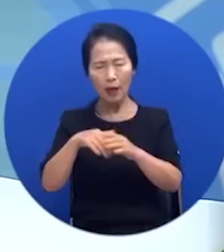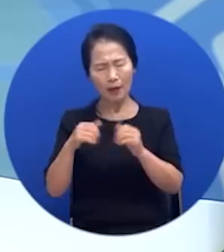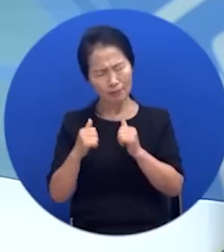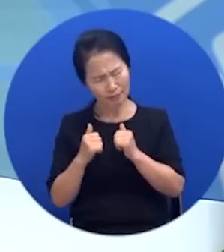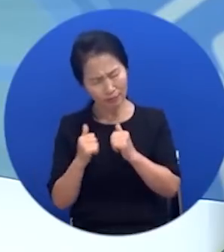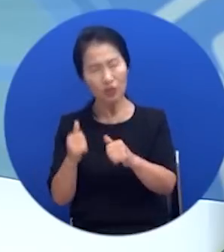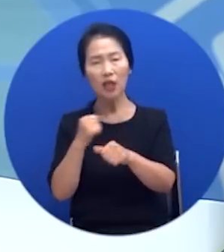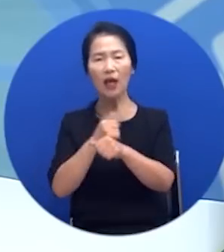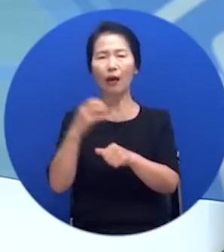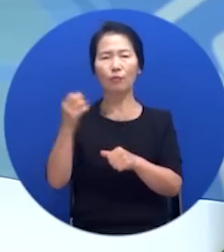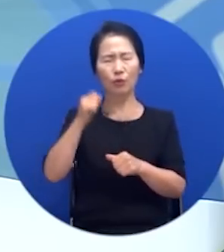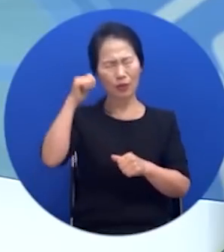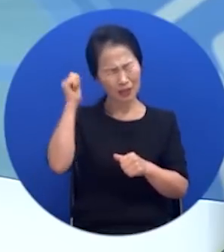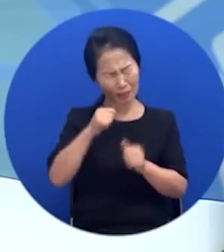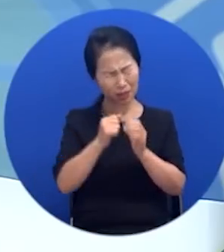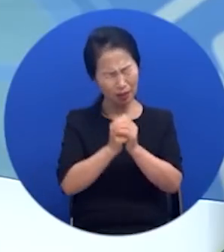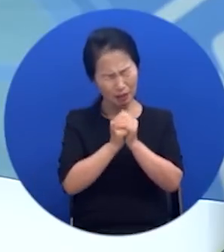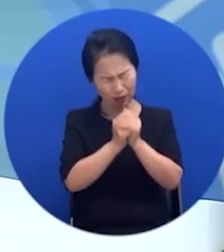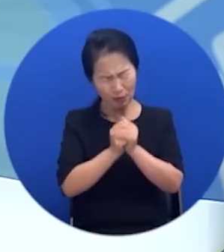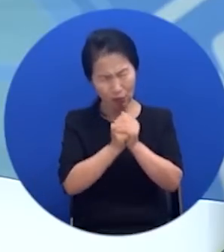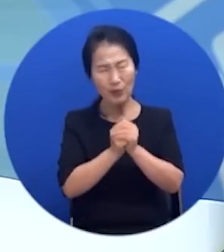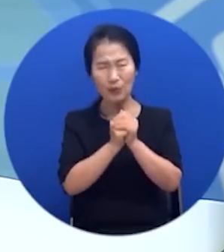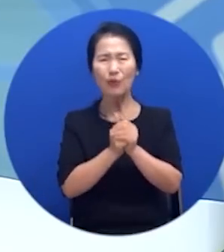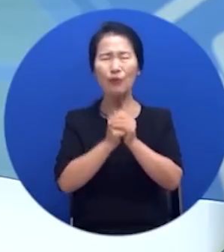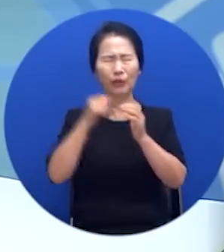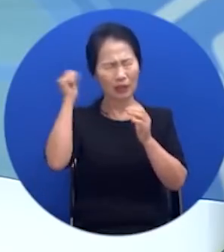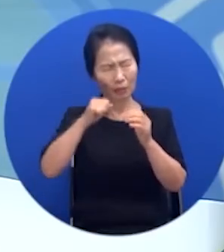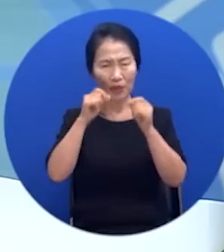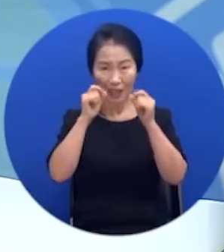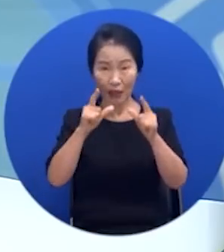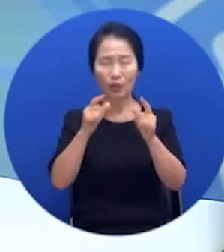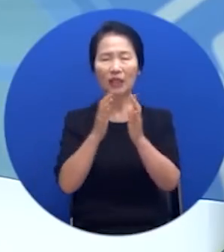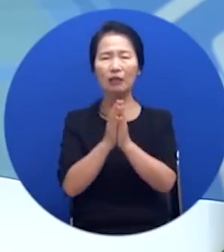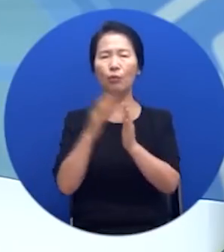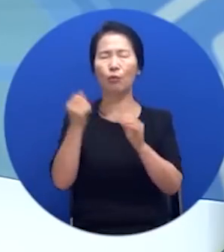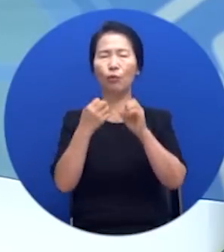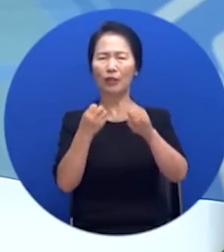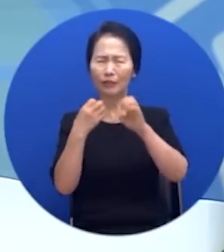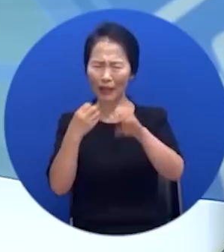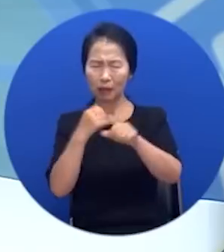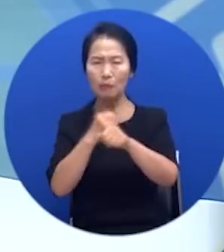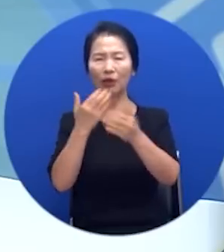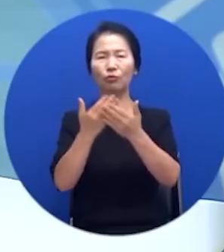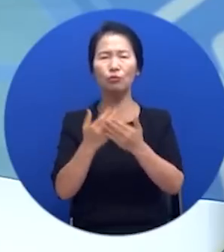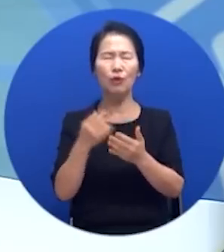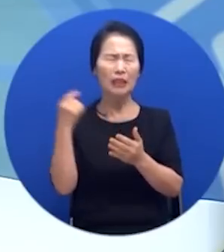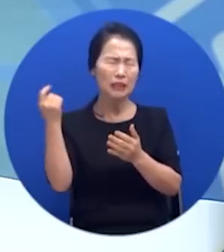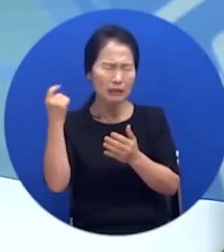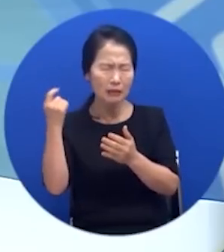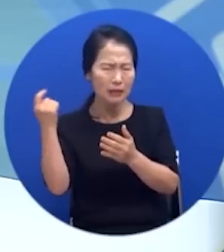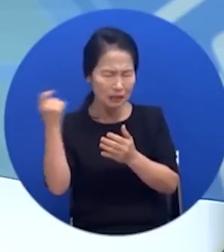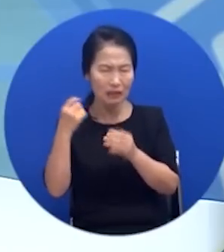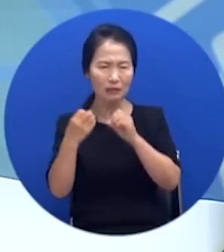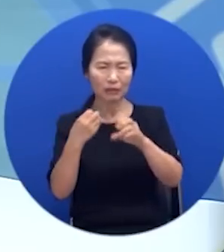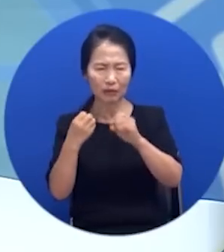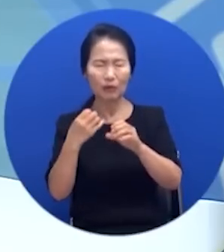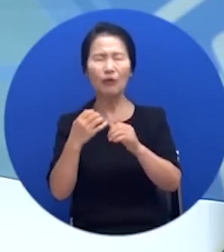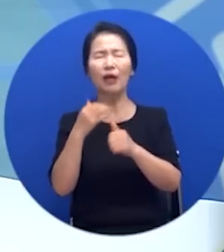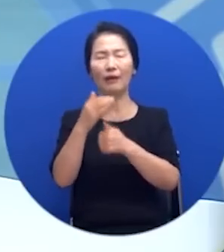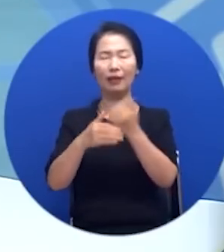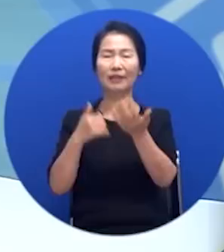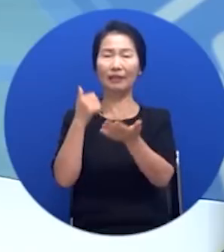부지런함으로 새벽을 깨우는 기도로 응답하시고 들으시는 살아계신 하나님을